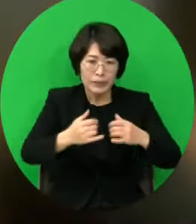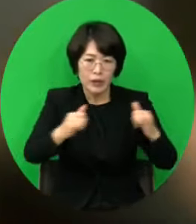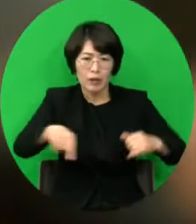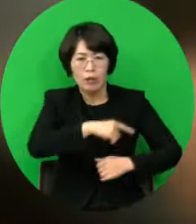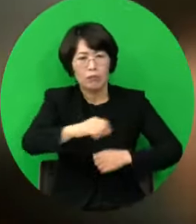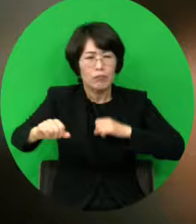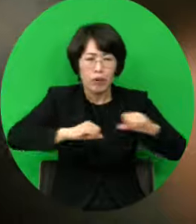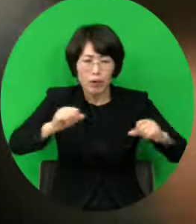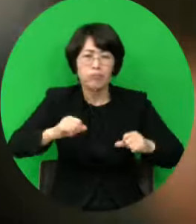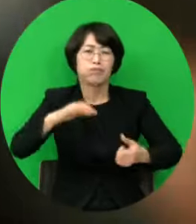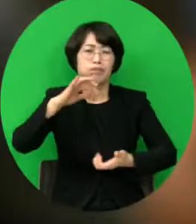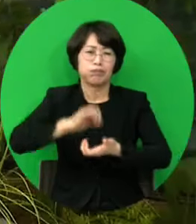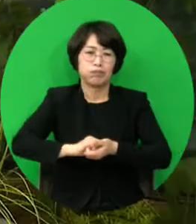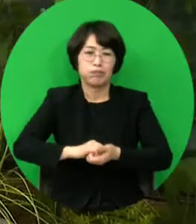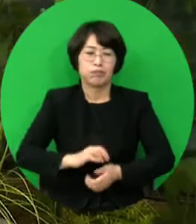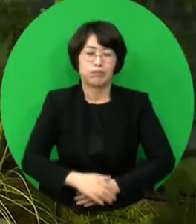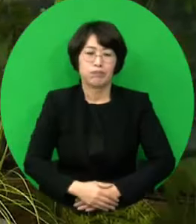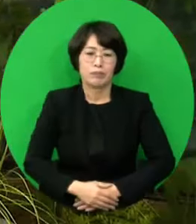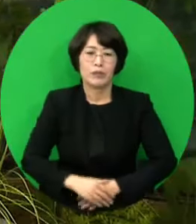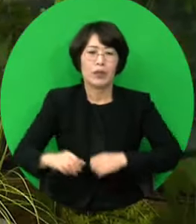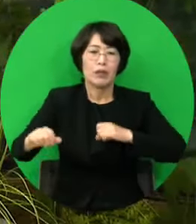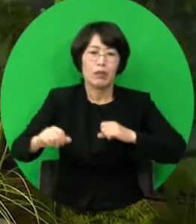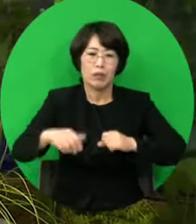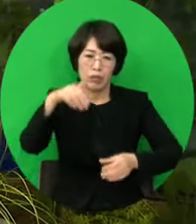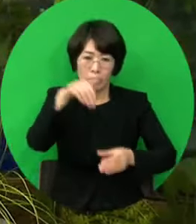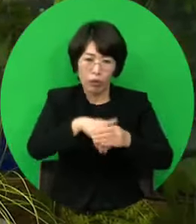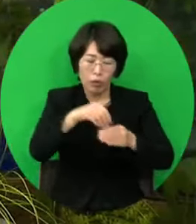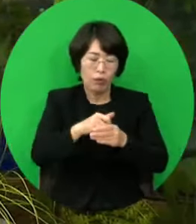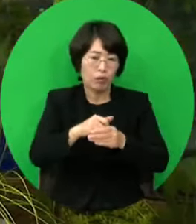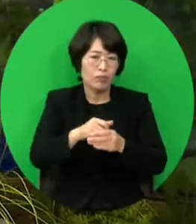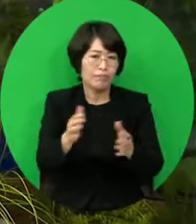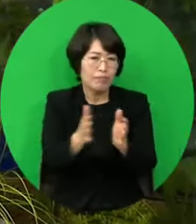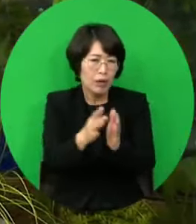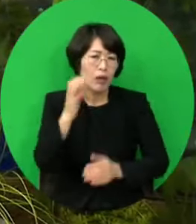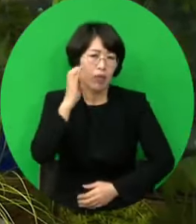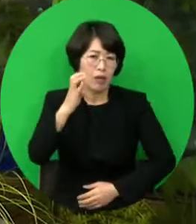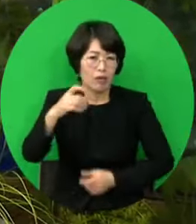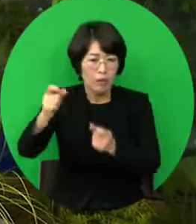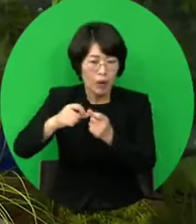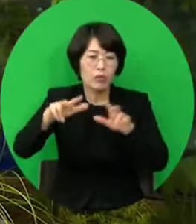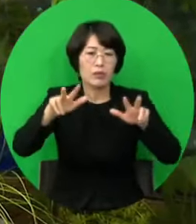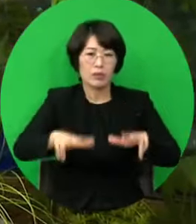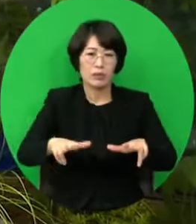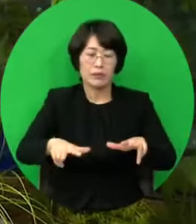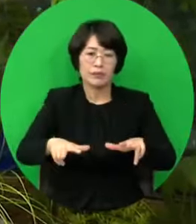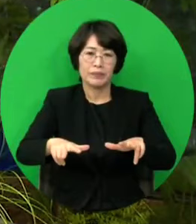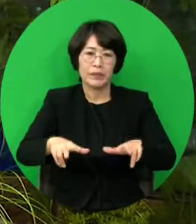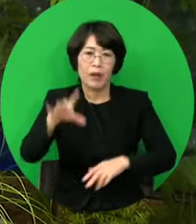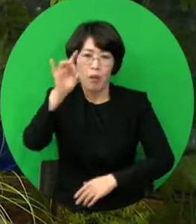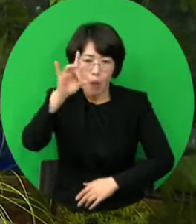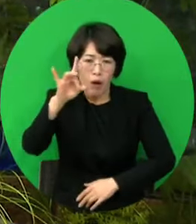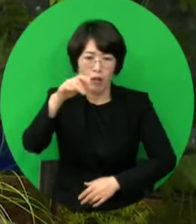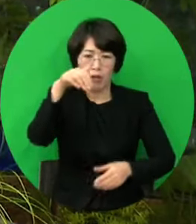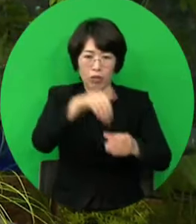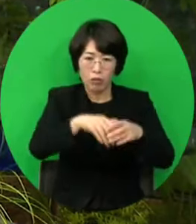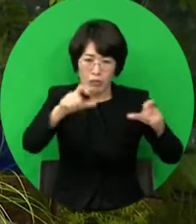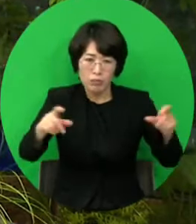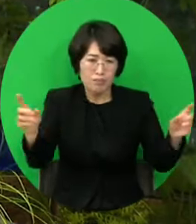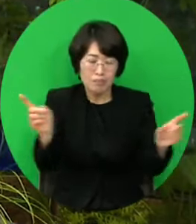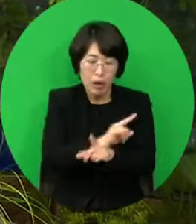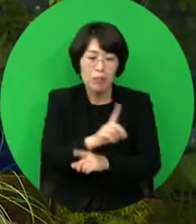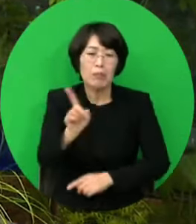제한적일 수밖에 없습니다 선거를 불과 여율 앞둔이 시점에서 기전 선거구를 바꾼다는